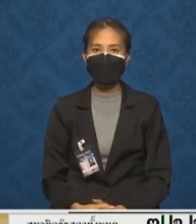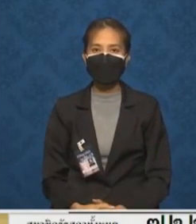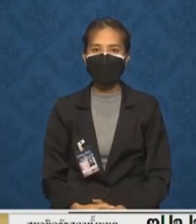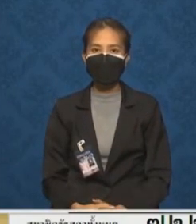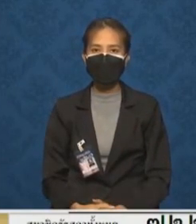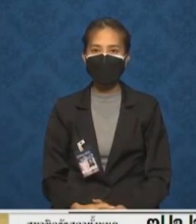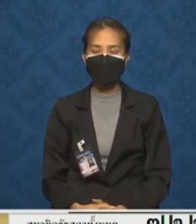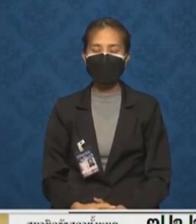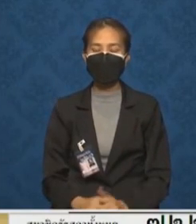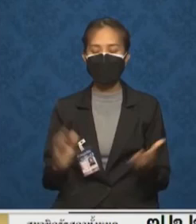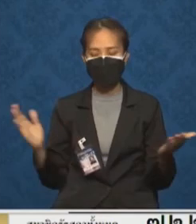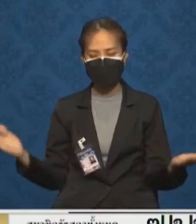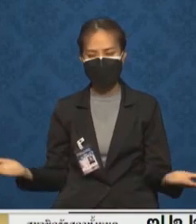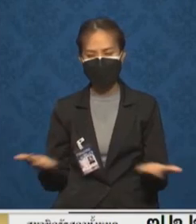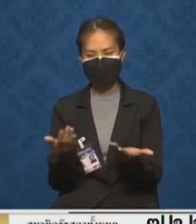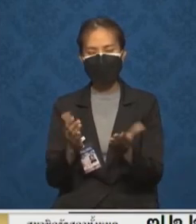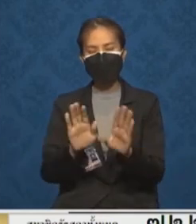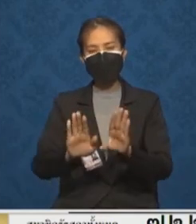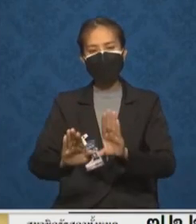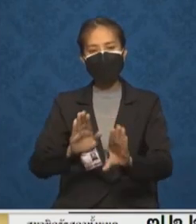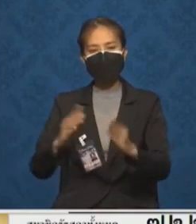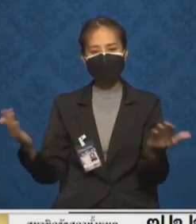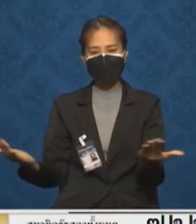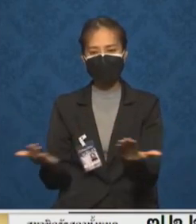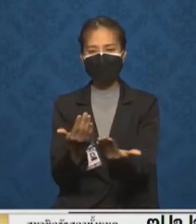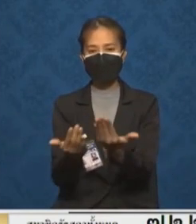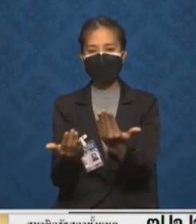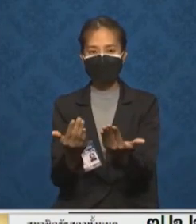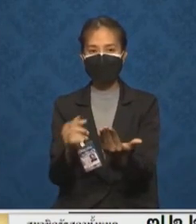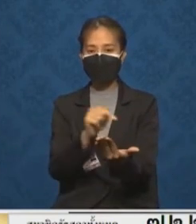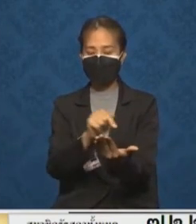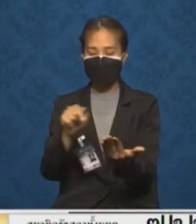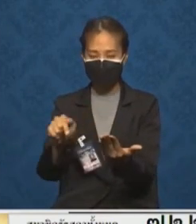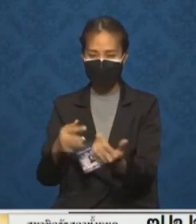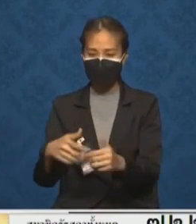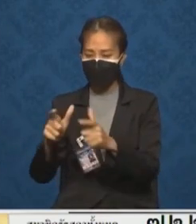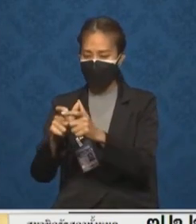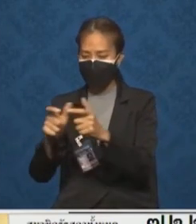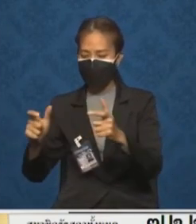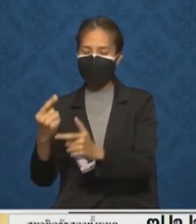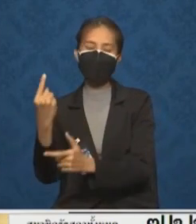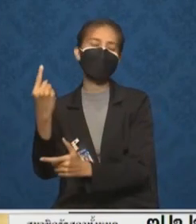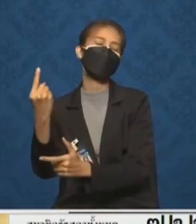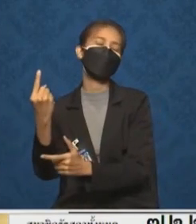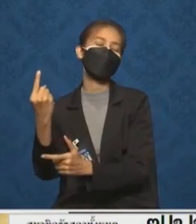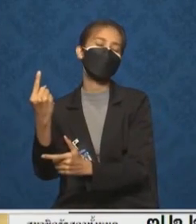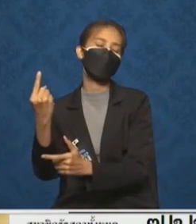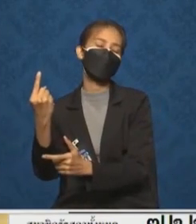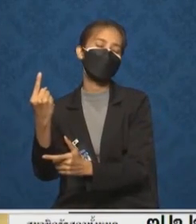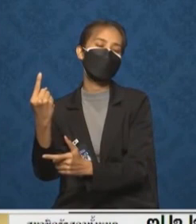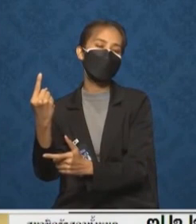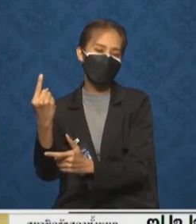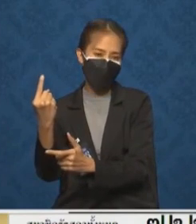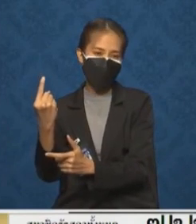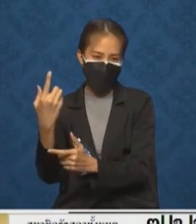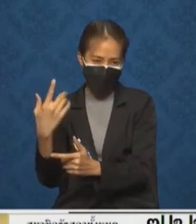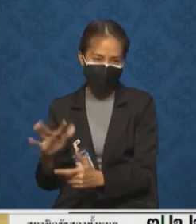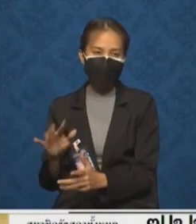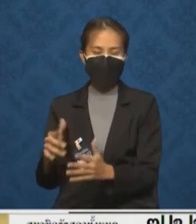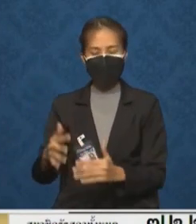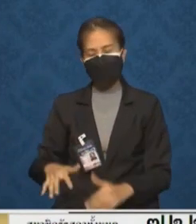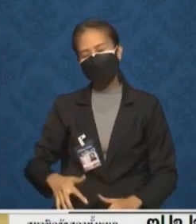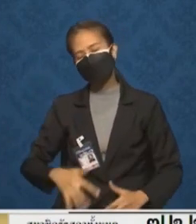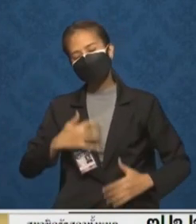เมื่อมาเปรียบเทียบกับระบบเลือกตั้งในระบบบัตรใบเดียวที่เรียกว่าจัดสรรปันส่วนผสมแล้วก็นำมาสู่